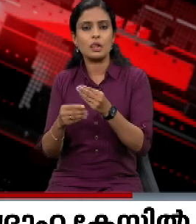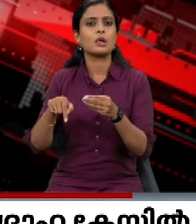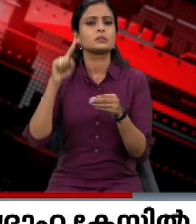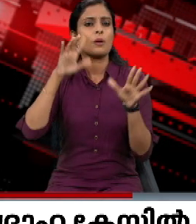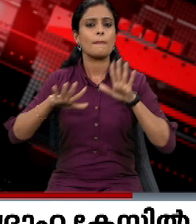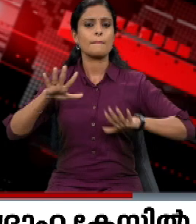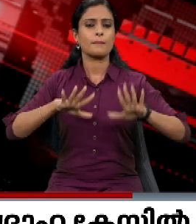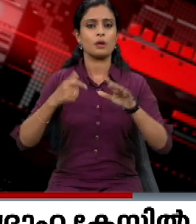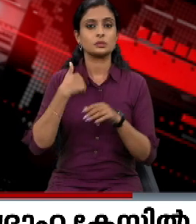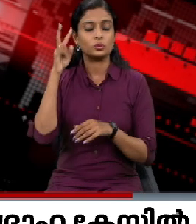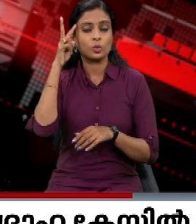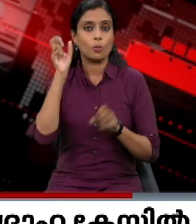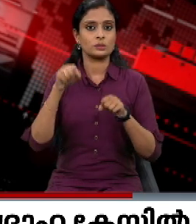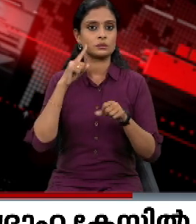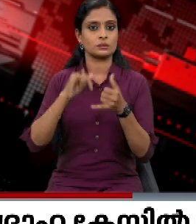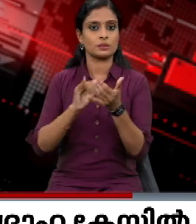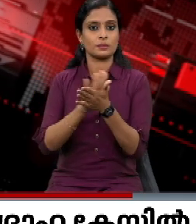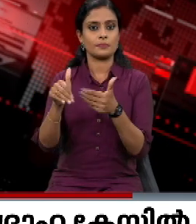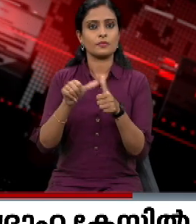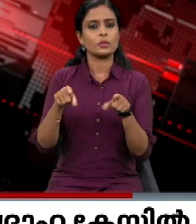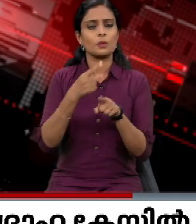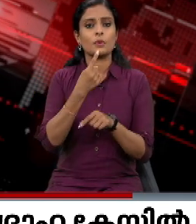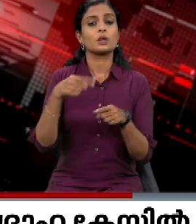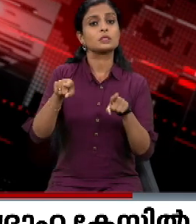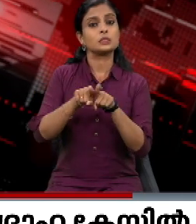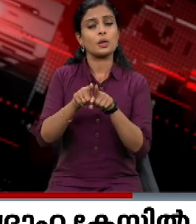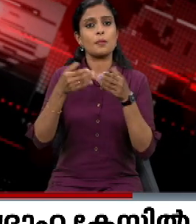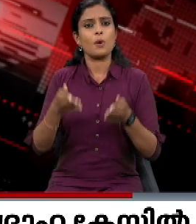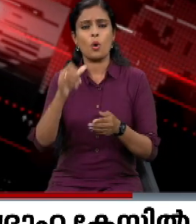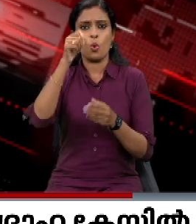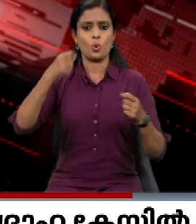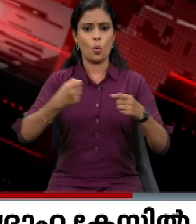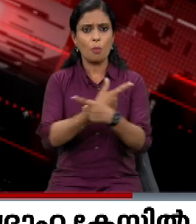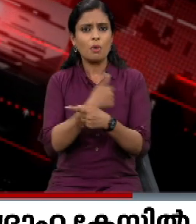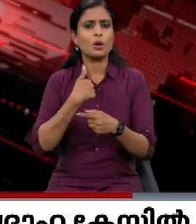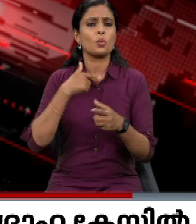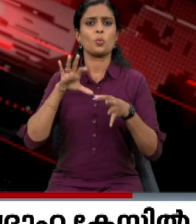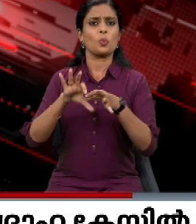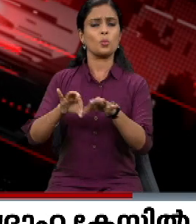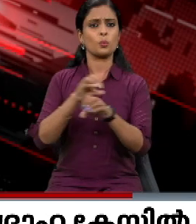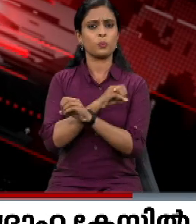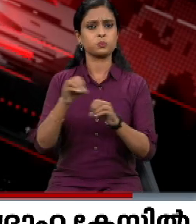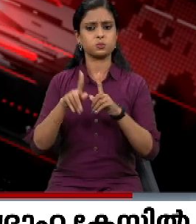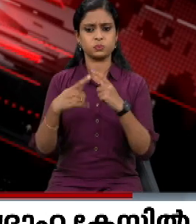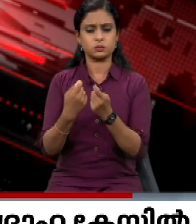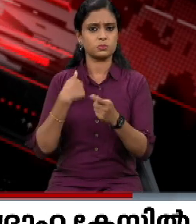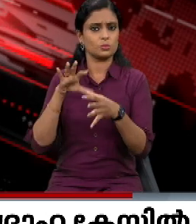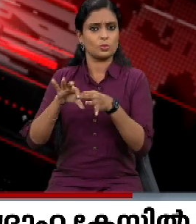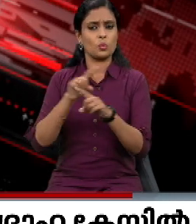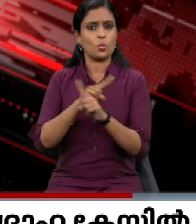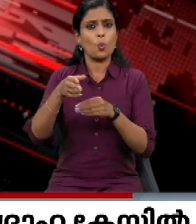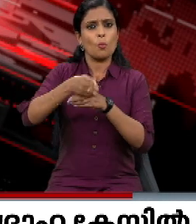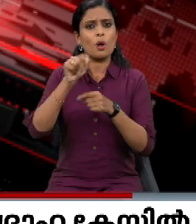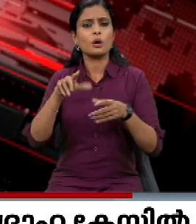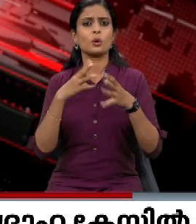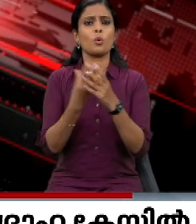സംശയിക്കുന്നു. മാത്രമല്ല, തനിക്ക് ഇത്തരം ആളുകളുമായി ഏതെങ്കിലും രാജ്യവിരുദ്ധ പ്രവർത്തനങ്ങളിൽ ഏർപ്പെടുന്നവരുമായി യാതൊരു ബന്ധവുമില്ല. ബയോവെപ്പൺ പരാമർശനത്തിന് പിന്നിലെ ഒരു